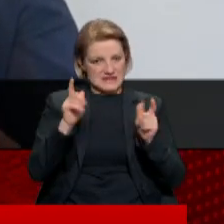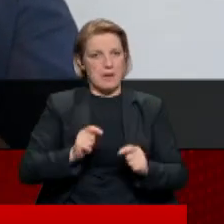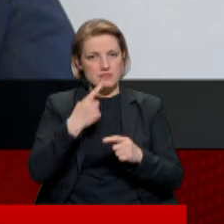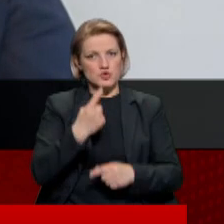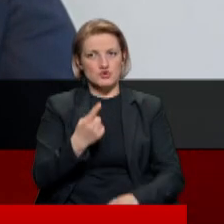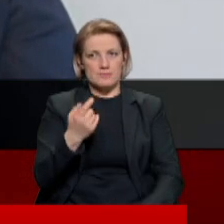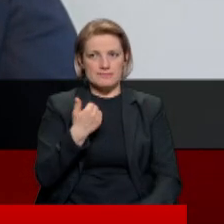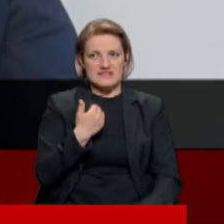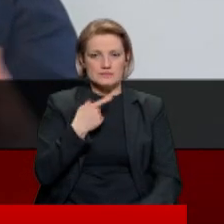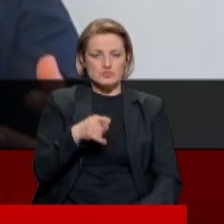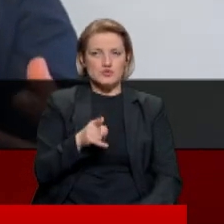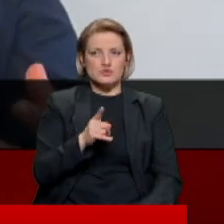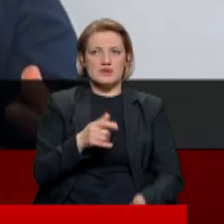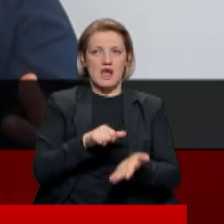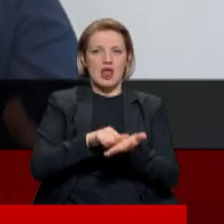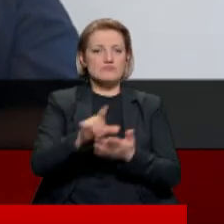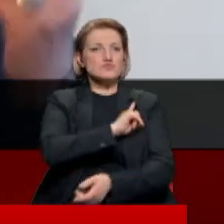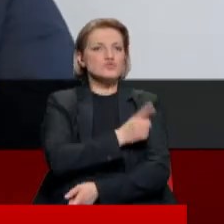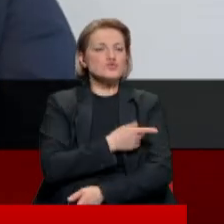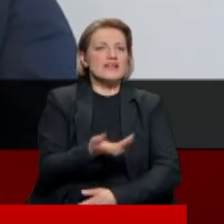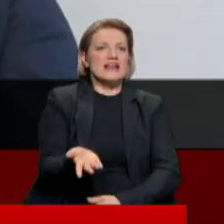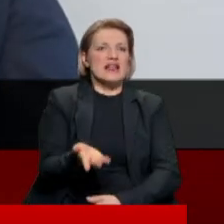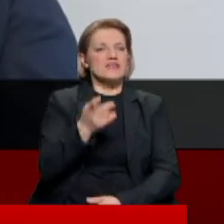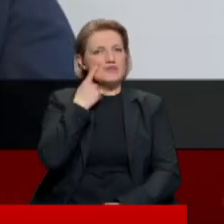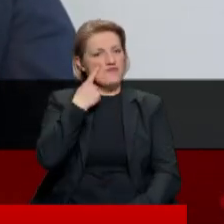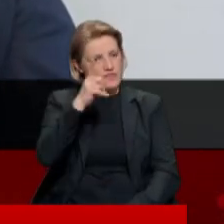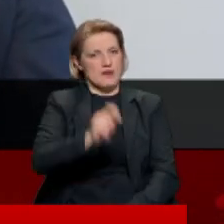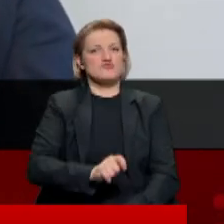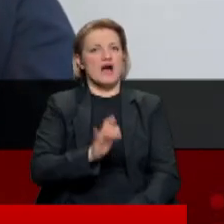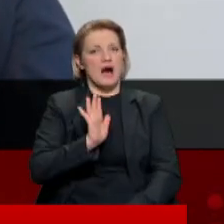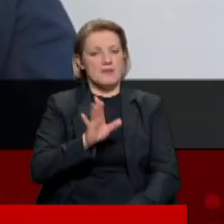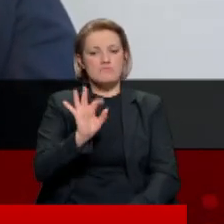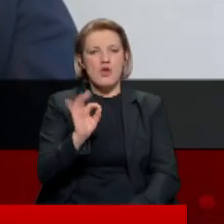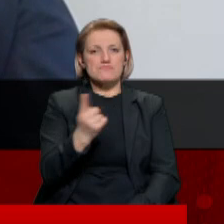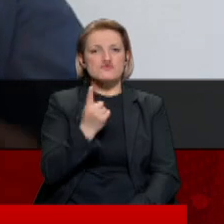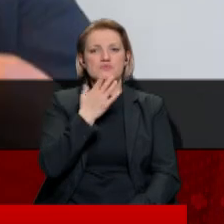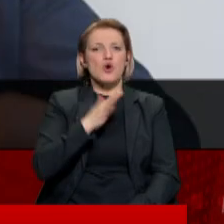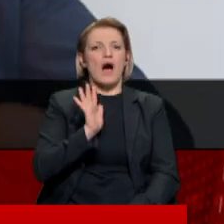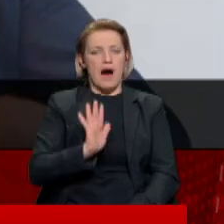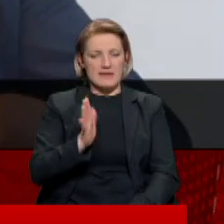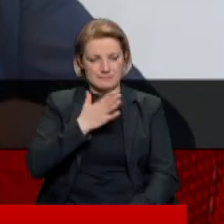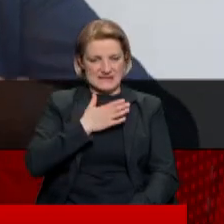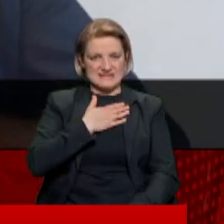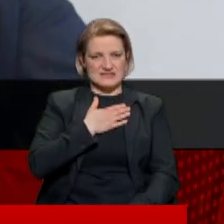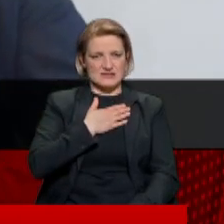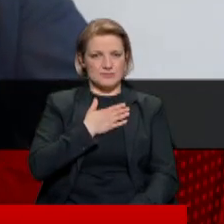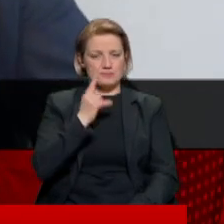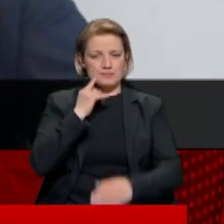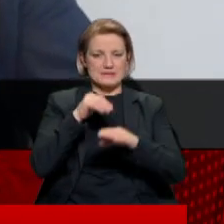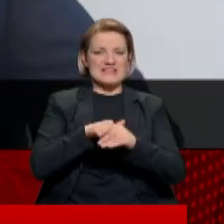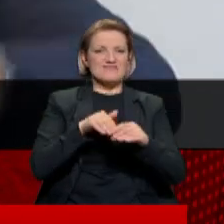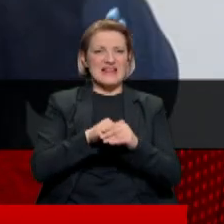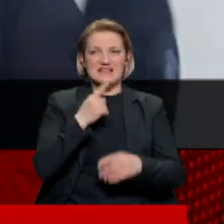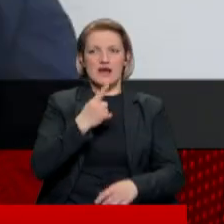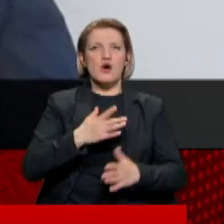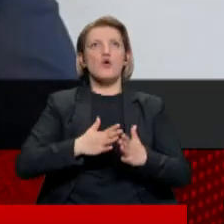diyoruz. Biz bunu kaldıracak tamamını güçte değiliz. Elbette devlet yapacak. Böyle bir şeyimiz yok. Ama bizde bir milletvekili